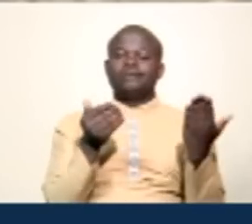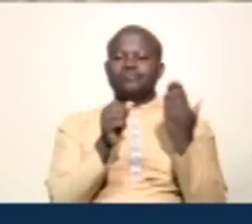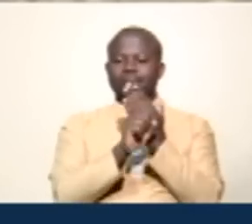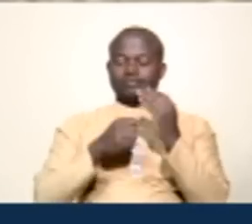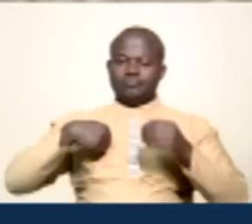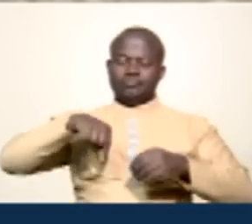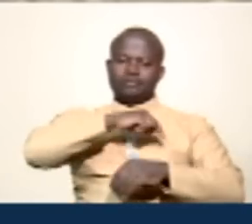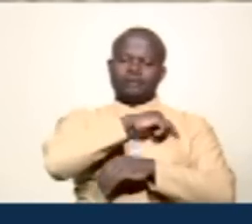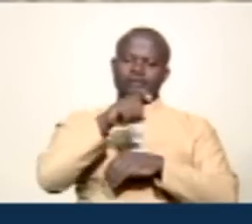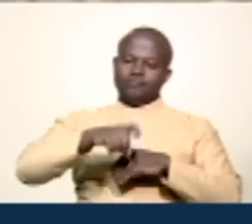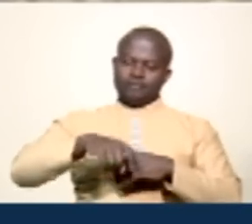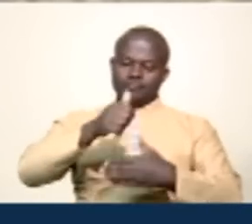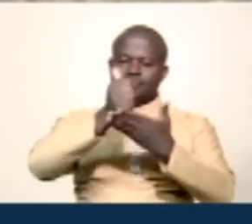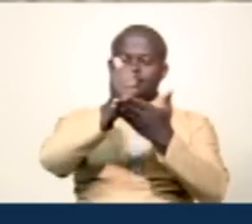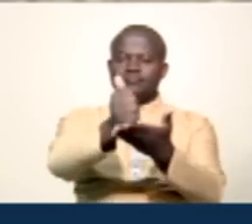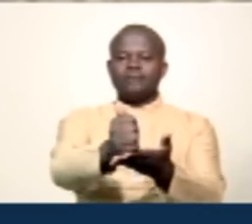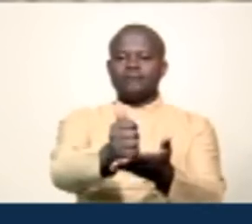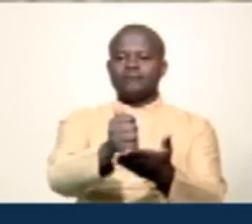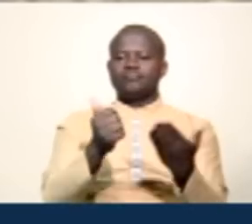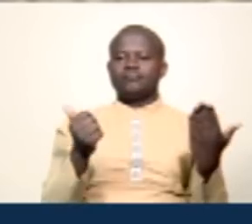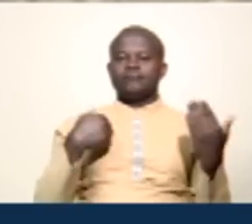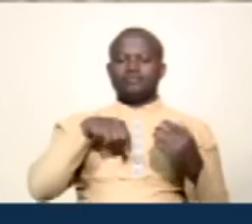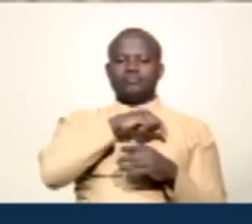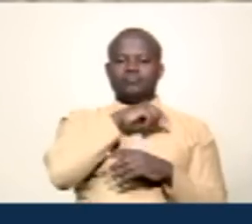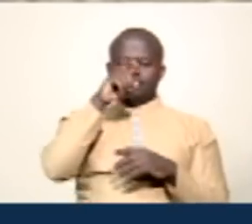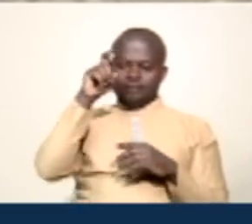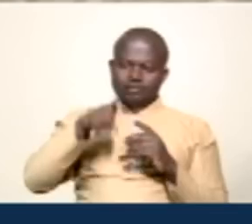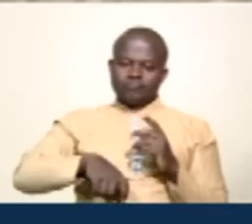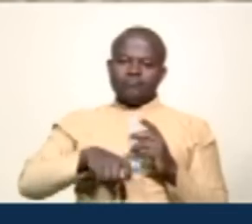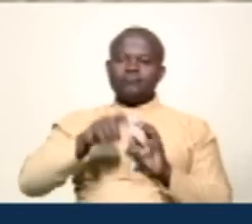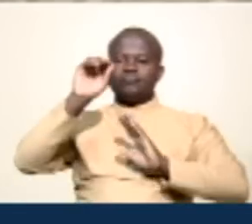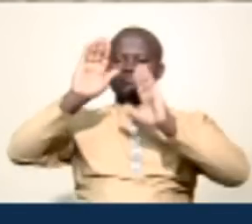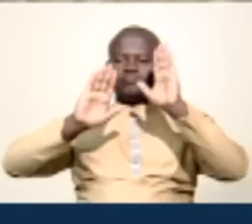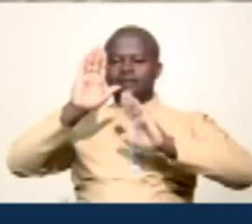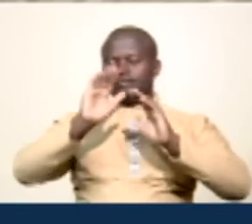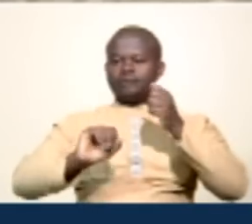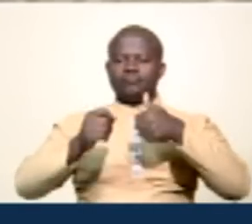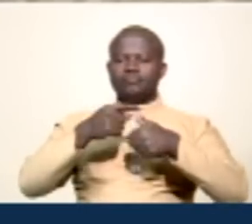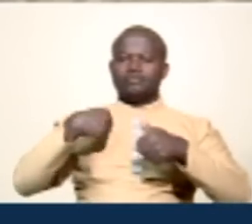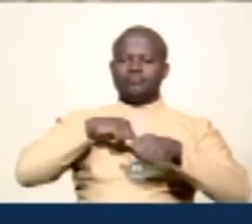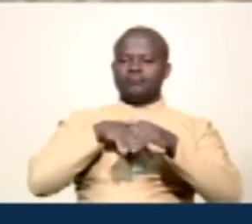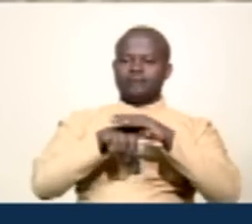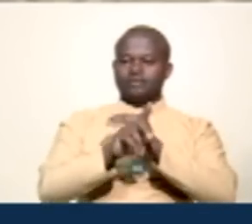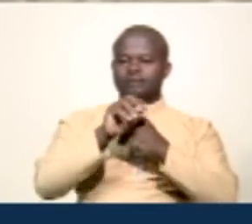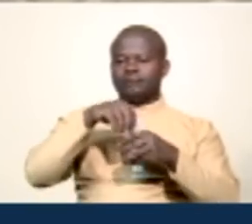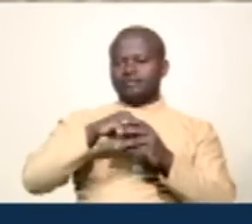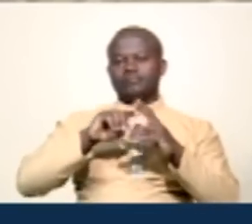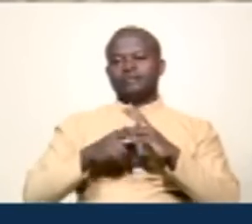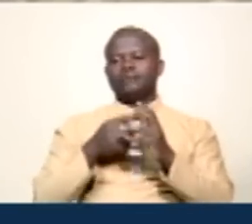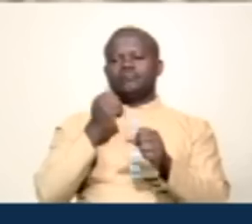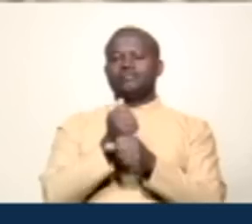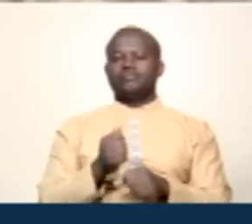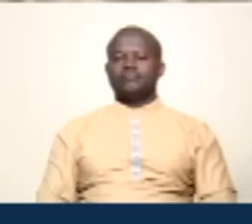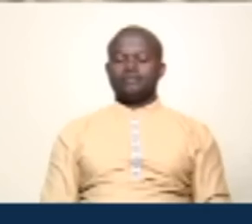murenge iwacu ukenewe kuba yafashwa. Ni twebwe tugomba kubigira mu ruhare nyambere, n'ubundi twabyinjiyemo twanatangiye no